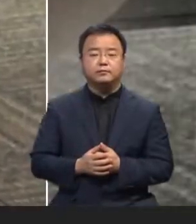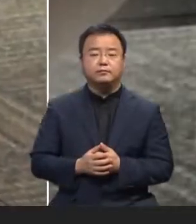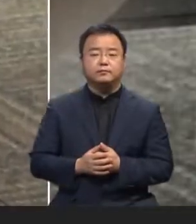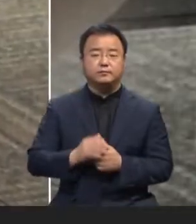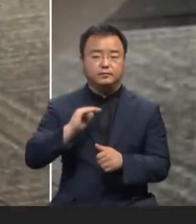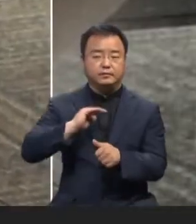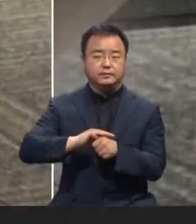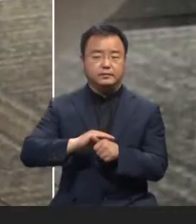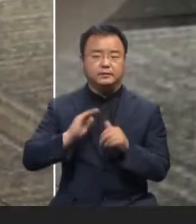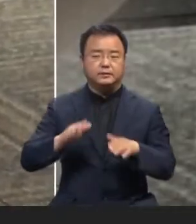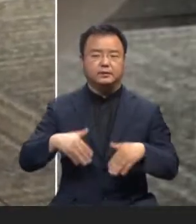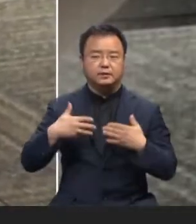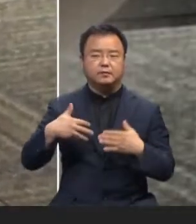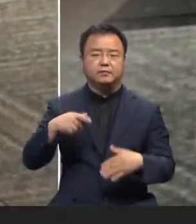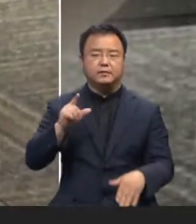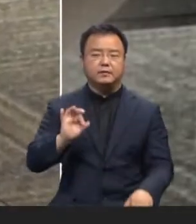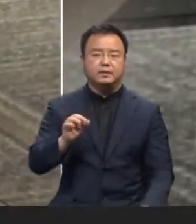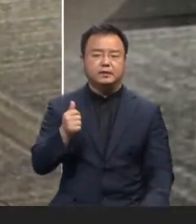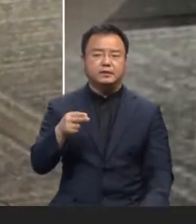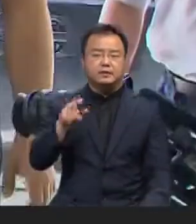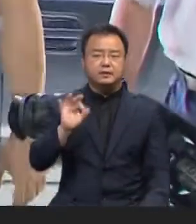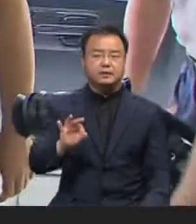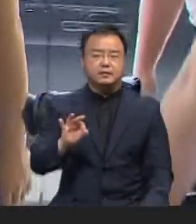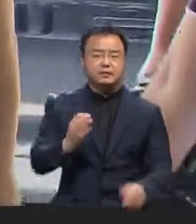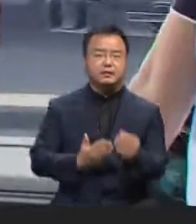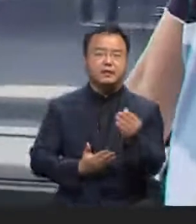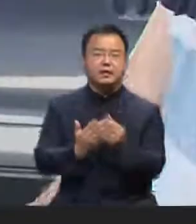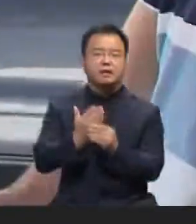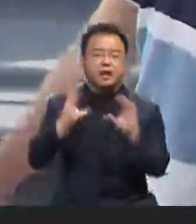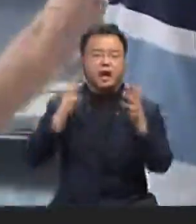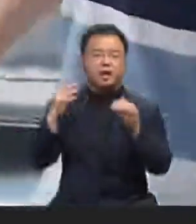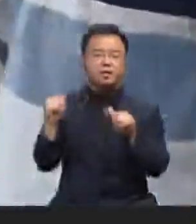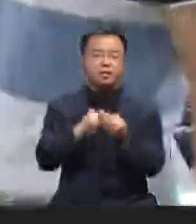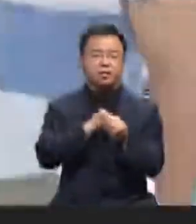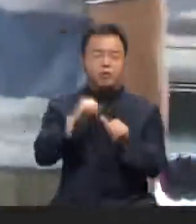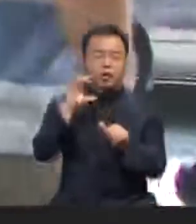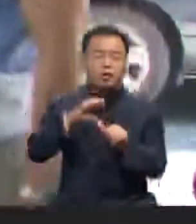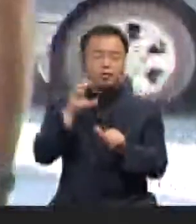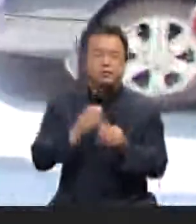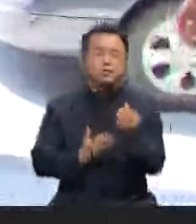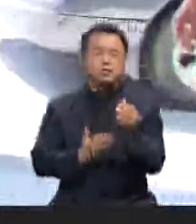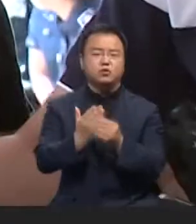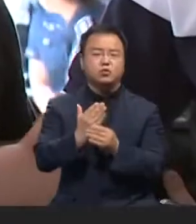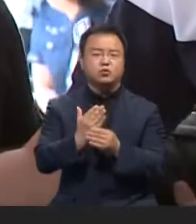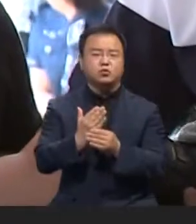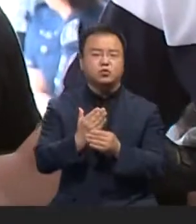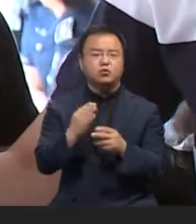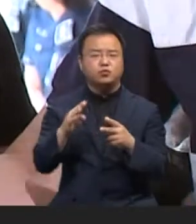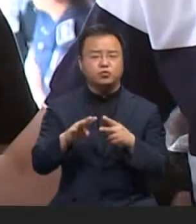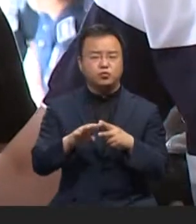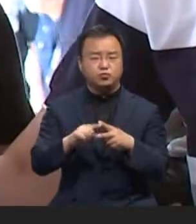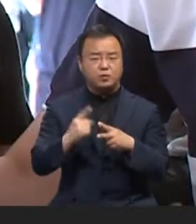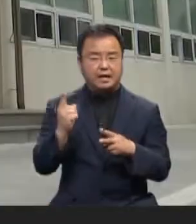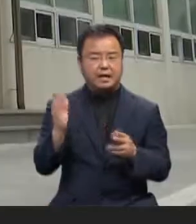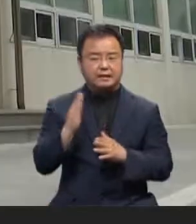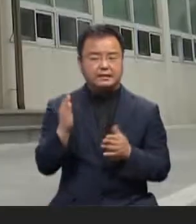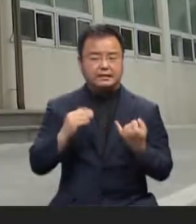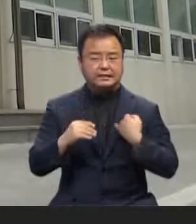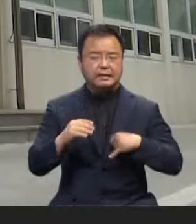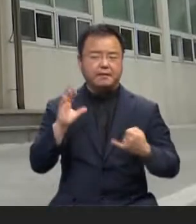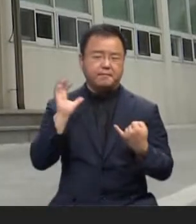경남 창녕에서 벌어진 아동학대 사건 초등학생이 딸에게 학대를 일삼았던 의붓 아버지는 구속됐고